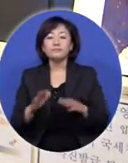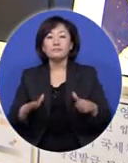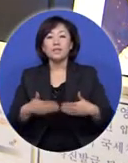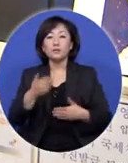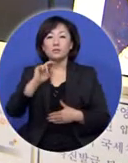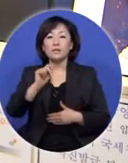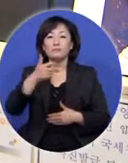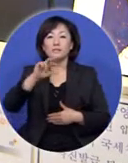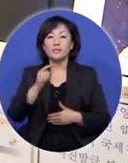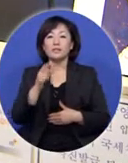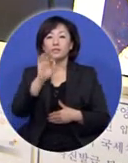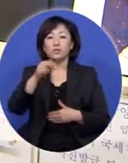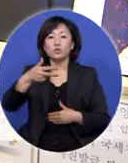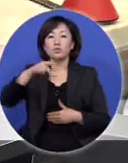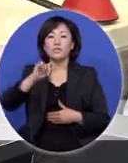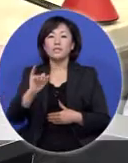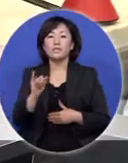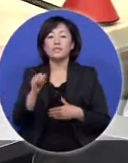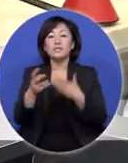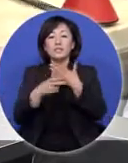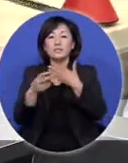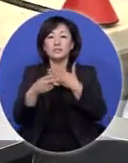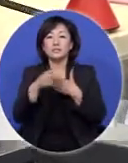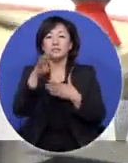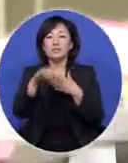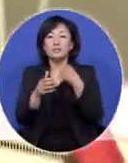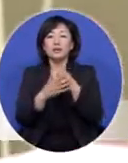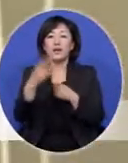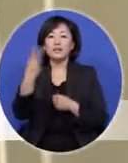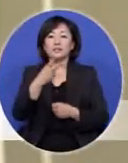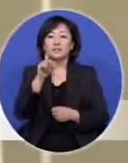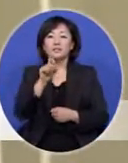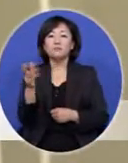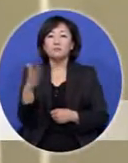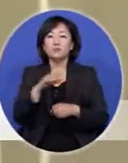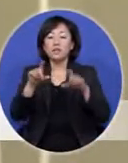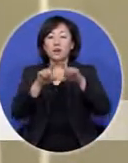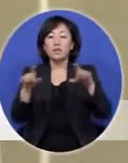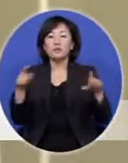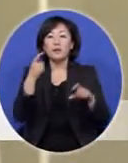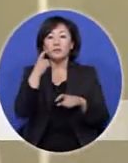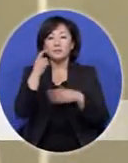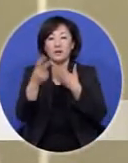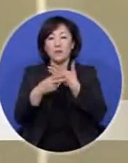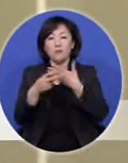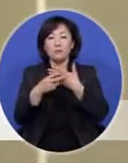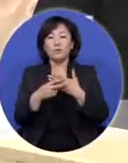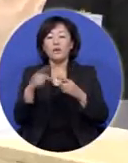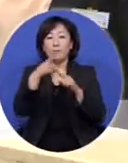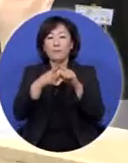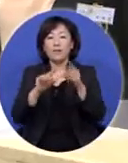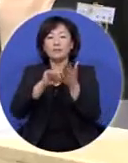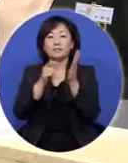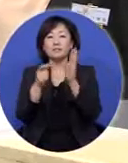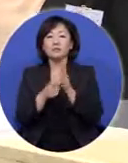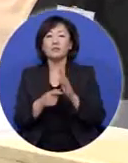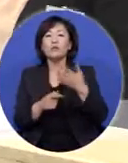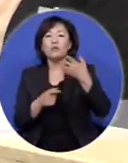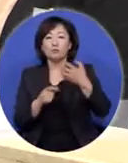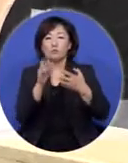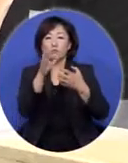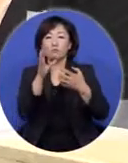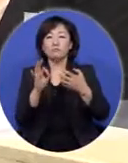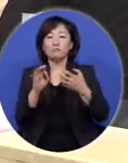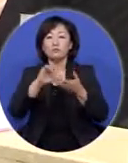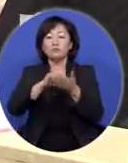남구 삼산동의 UD 치과. 지난 2010년부터 일반 치과의 절반 수준인 90만 원대 임플란트 시술을